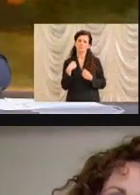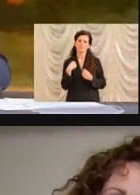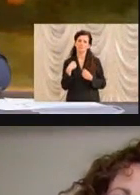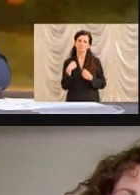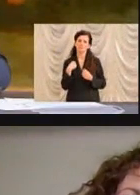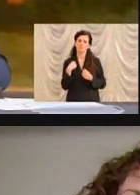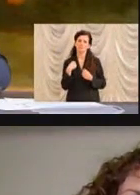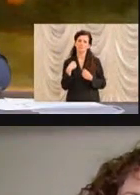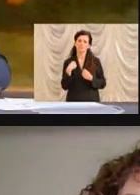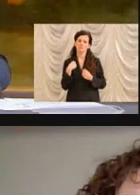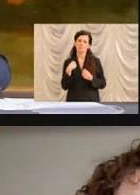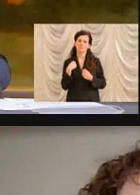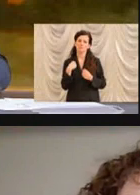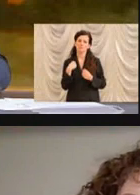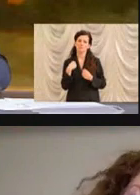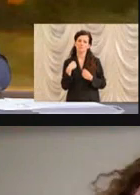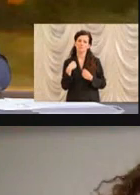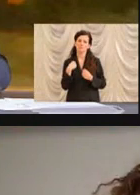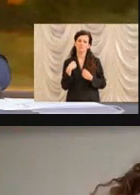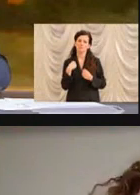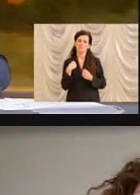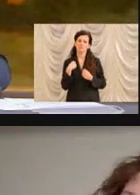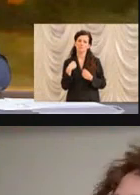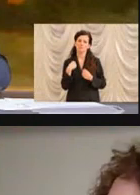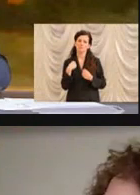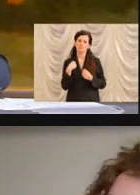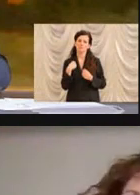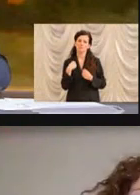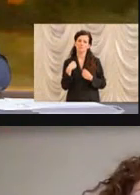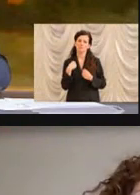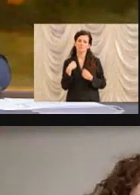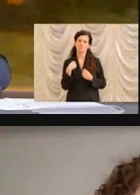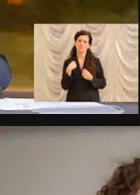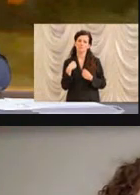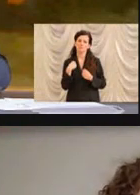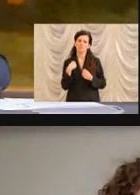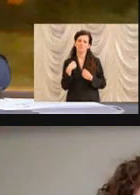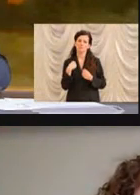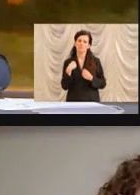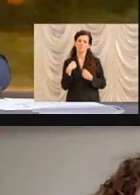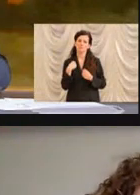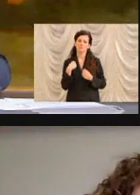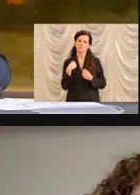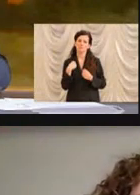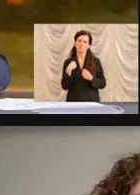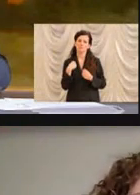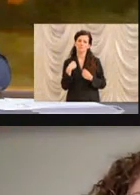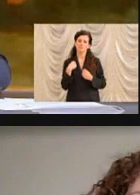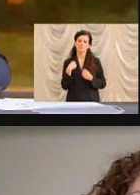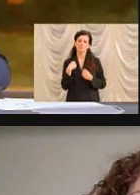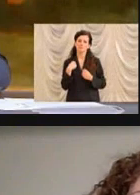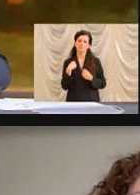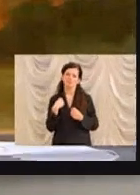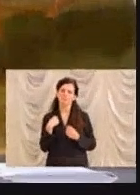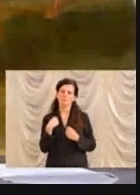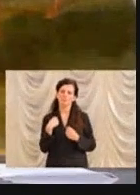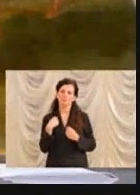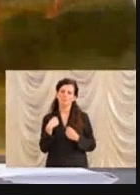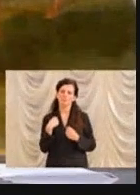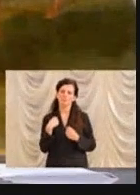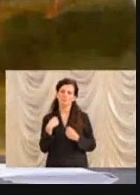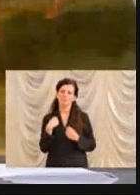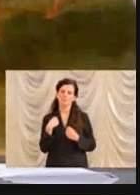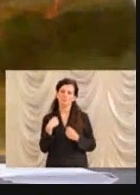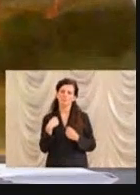workshop interno al team e quindi ho qua la mia la mia uno bello ma io tra l'altro volevo